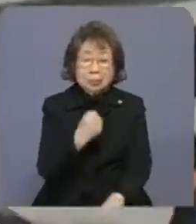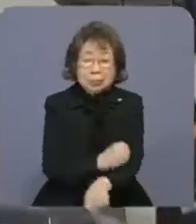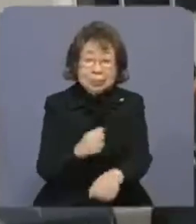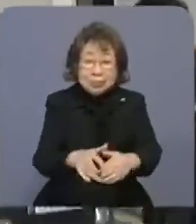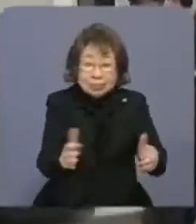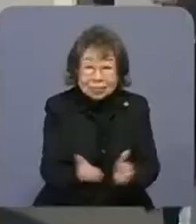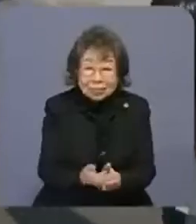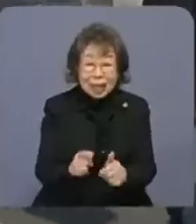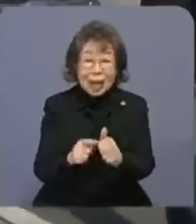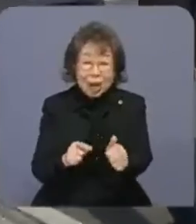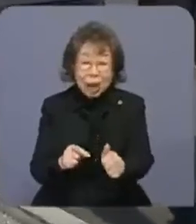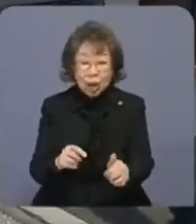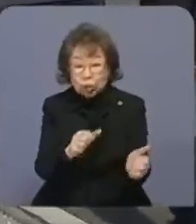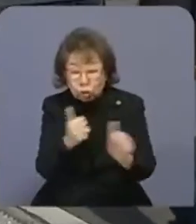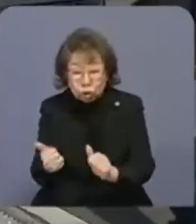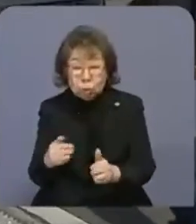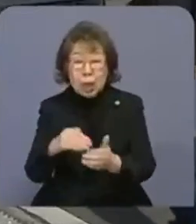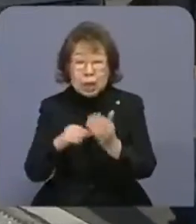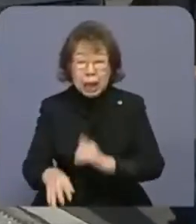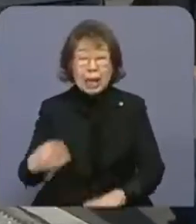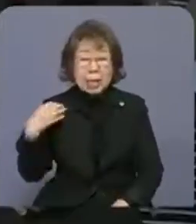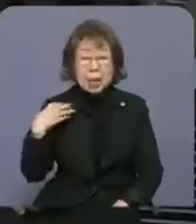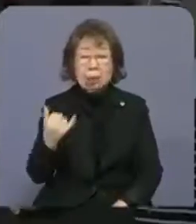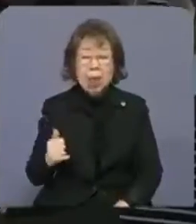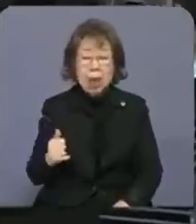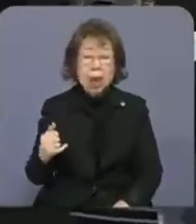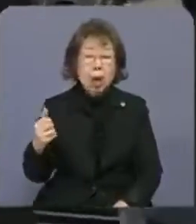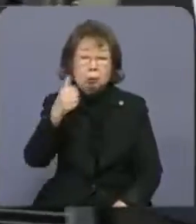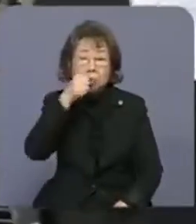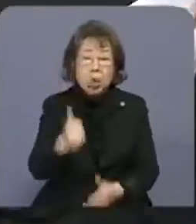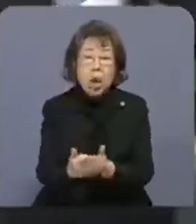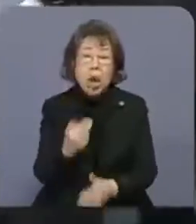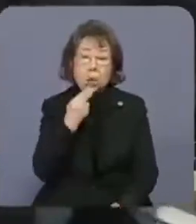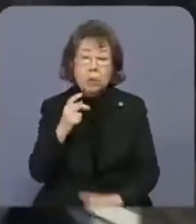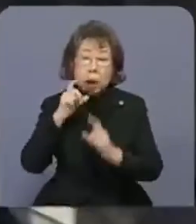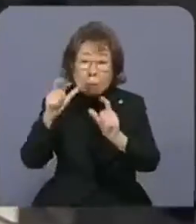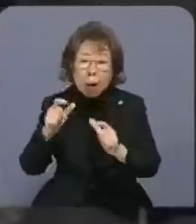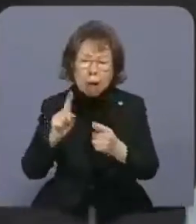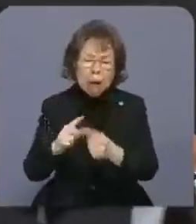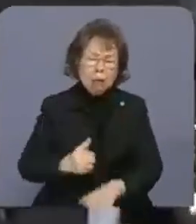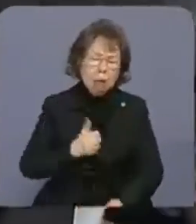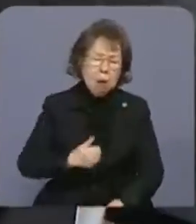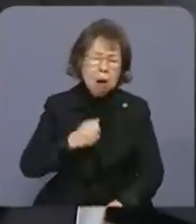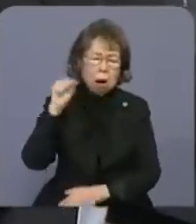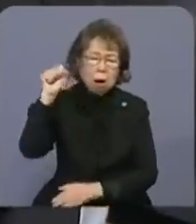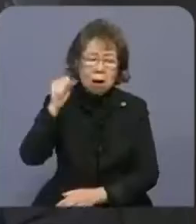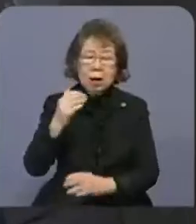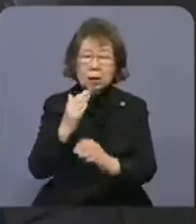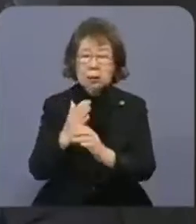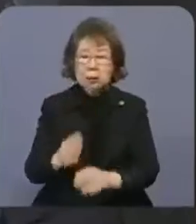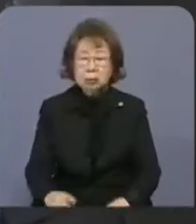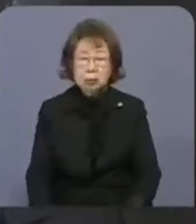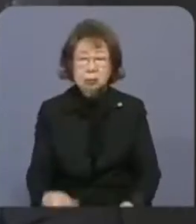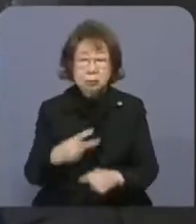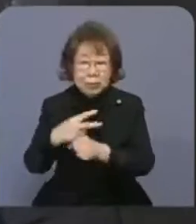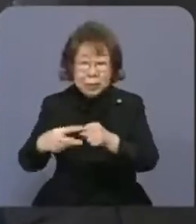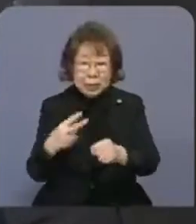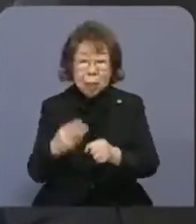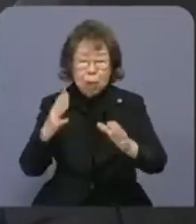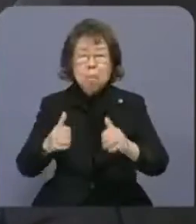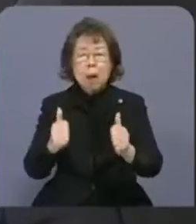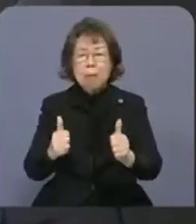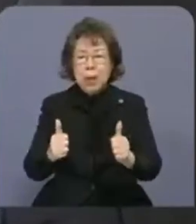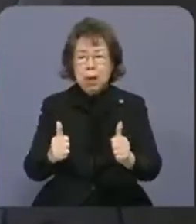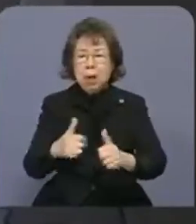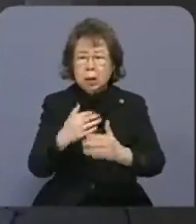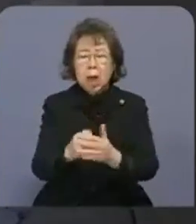고문 중 1 기술 죽음에 책임이 있는 이들에 대해 면제 벌어졌다고 규탄 했읍니다 이 낱말의 나온 판결로 어디